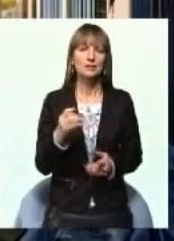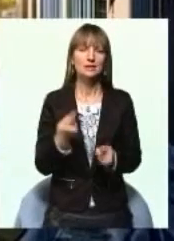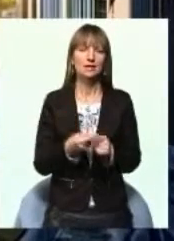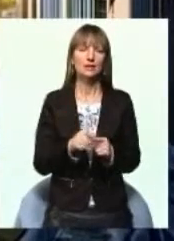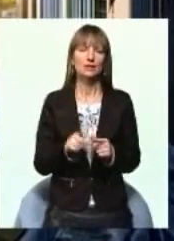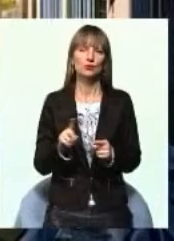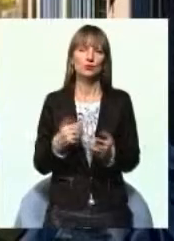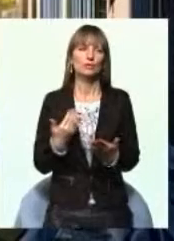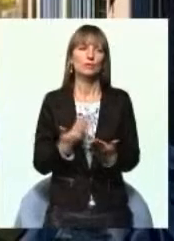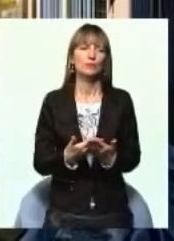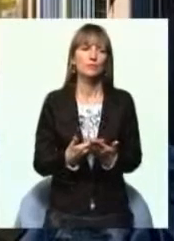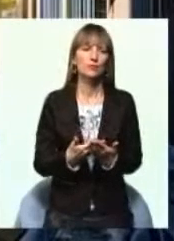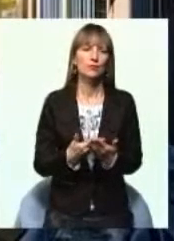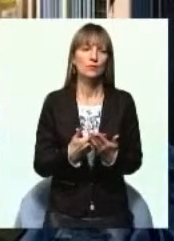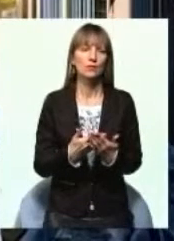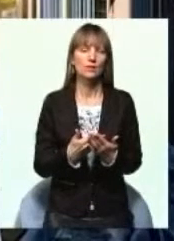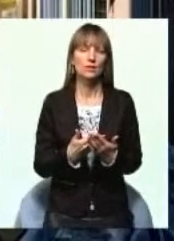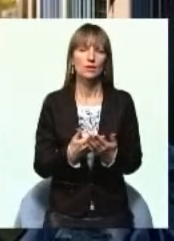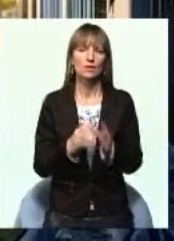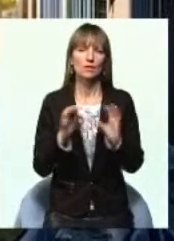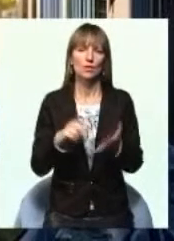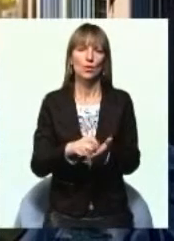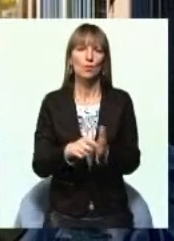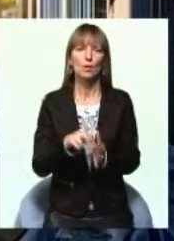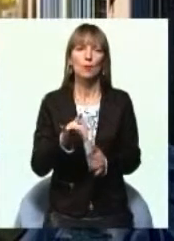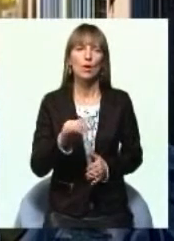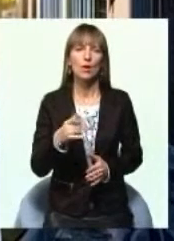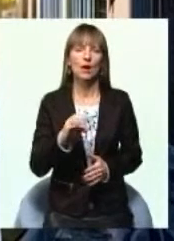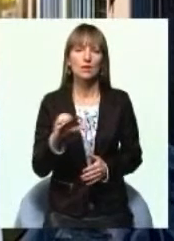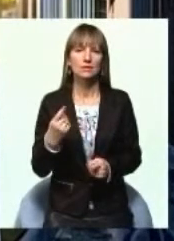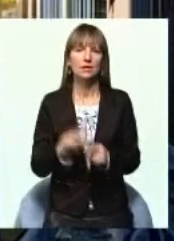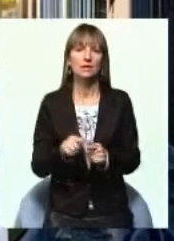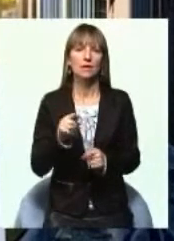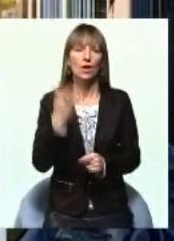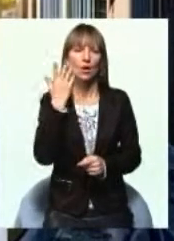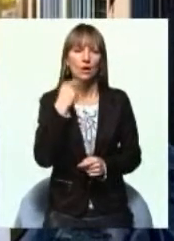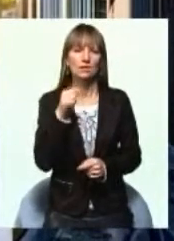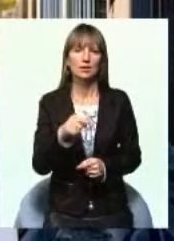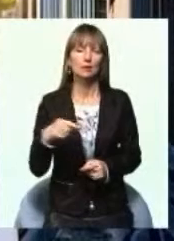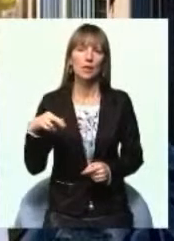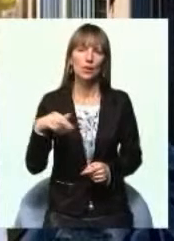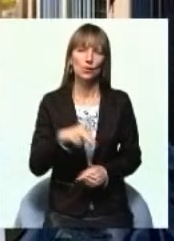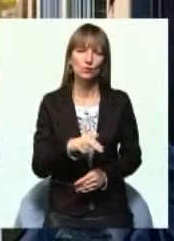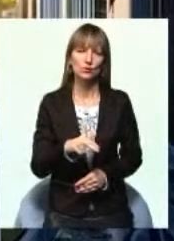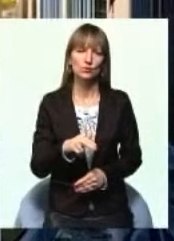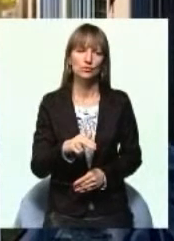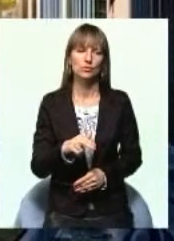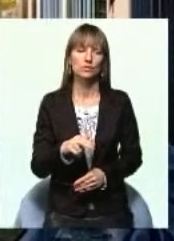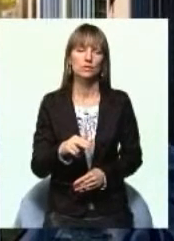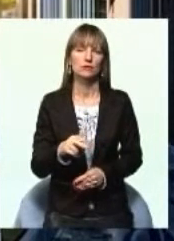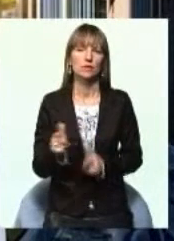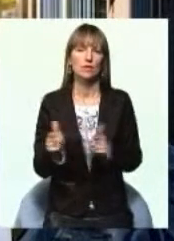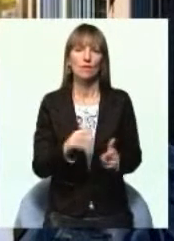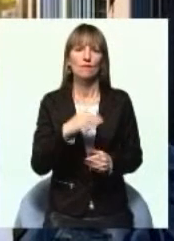чтобы прогревать им комнату. Прогресс – это который, как ты приходишь на такое в